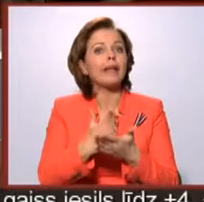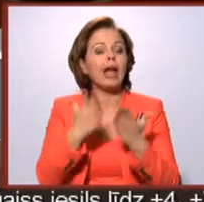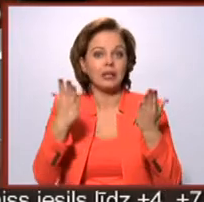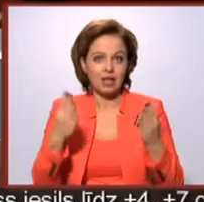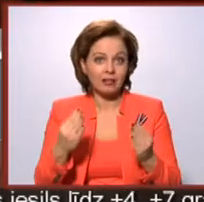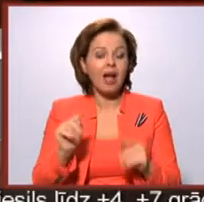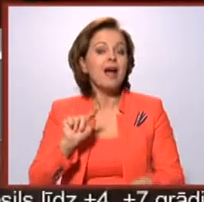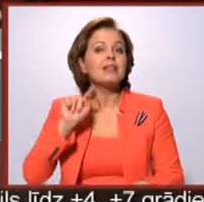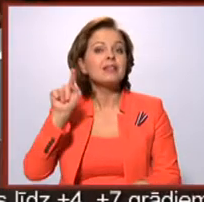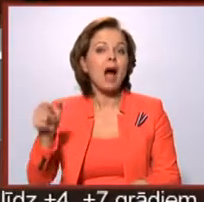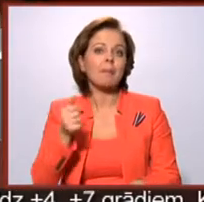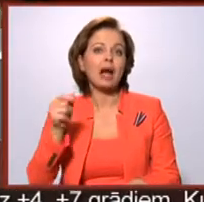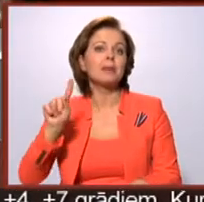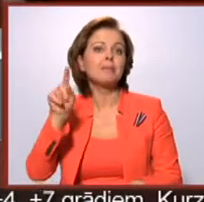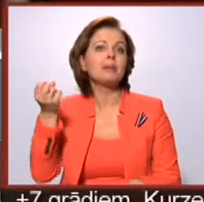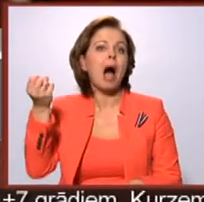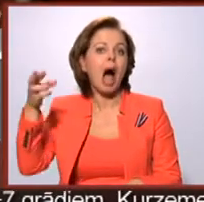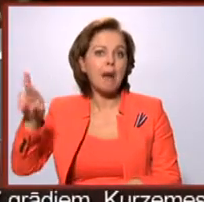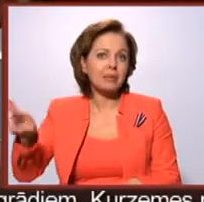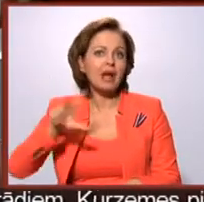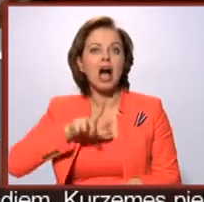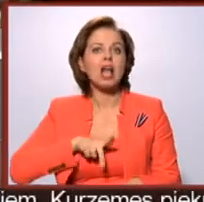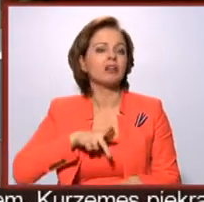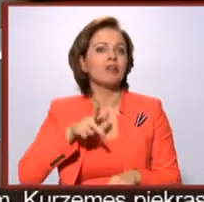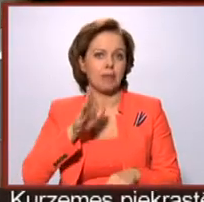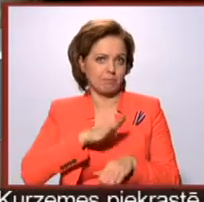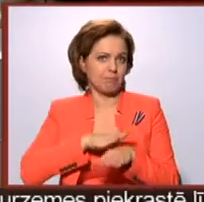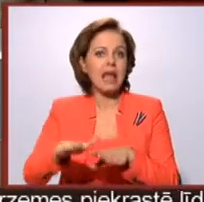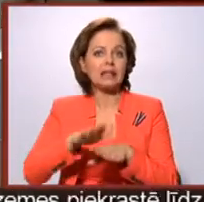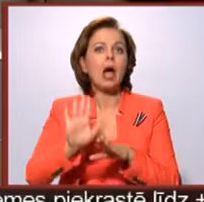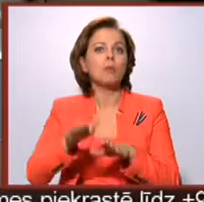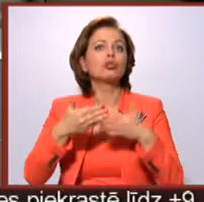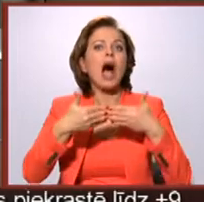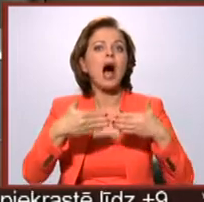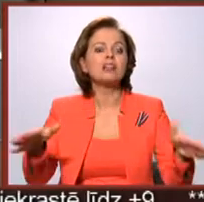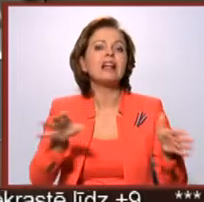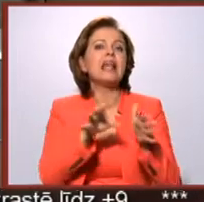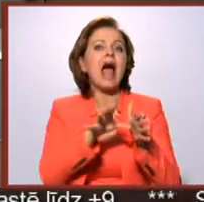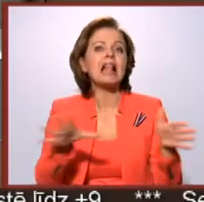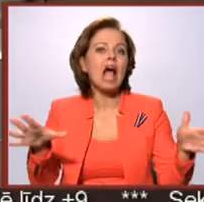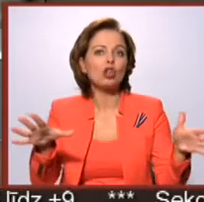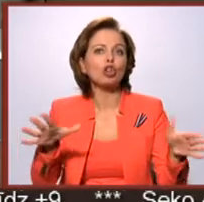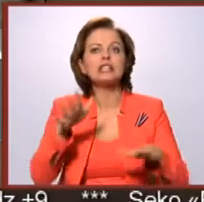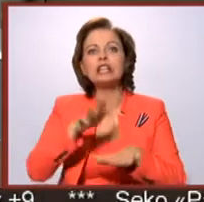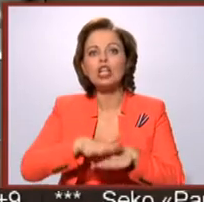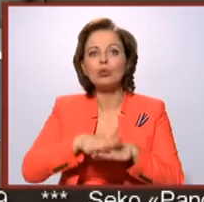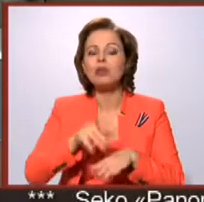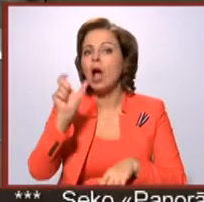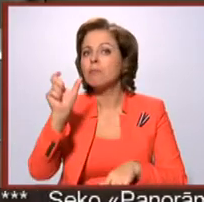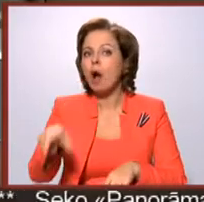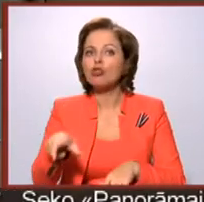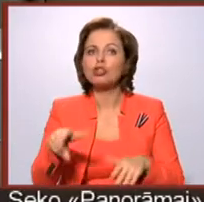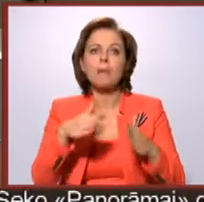Nākamā gada 1. aprīļa Latvijā pilnībā tiks atvērts elektroenerģijas tirgus, tādējādi mājsaimniecības pašas varēs izvēlēties